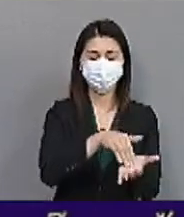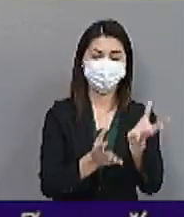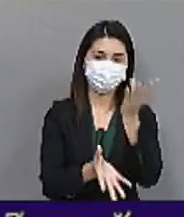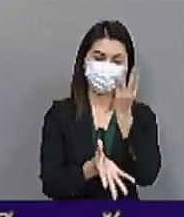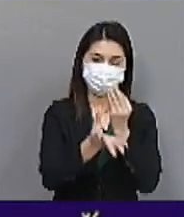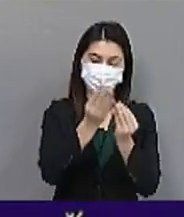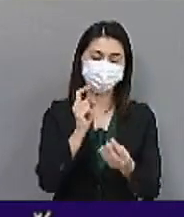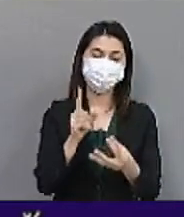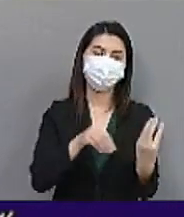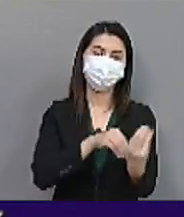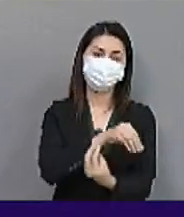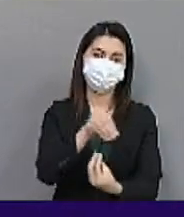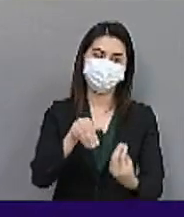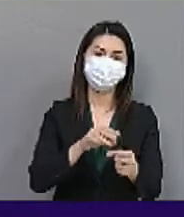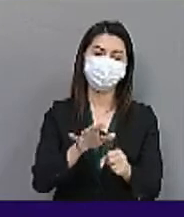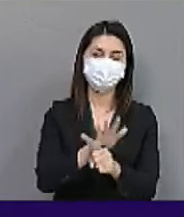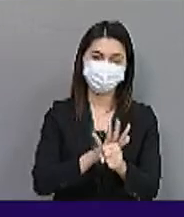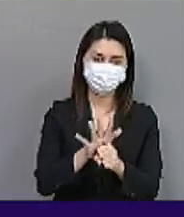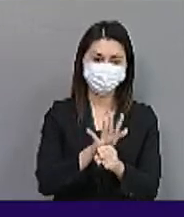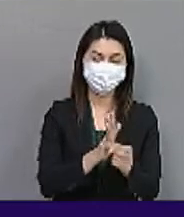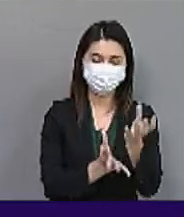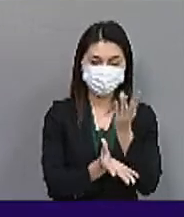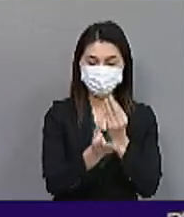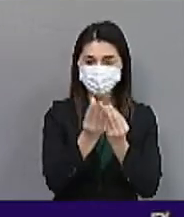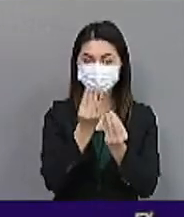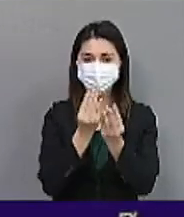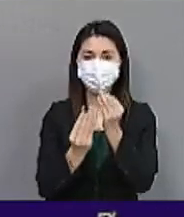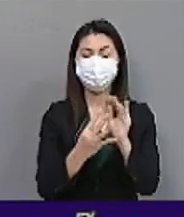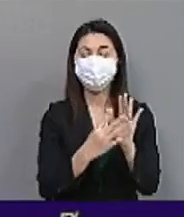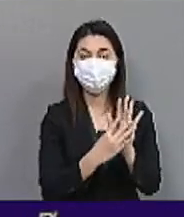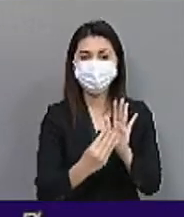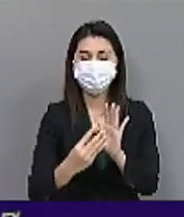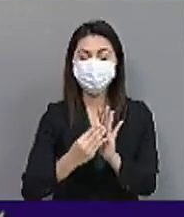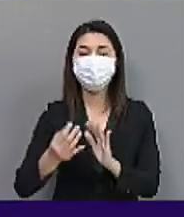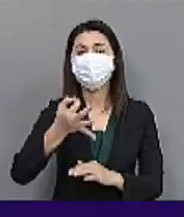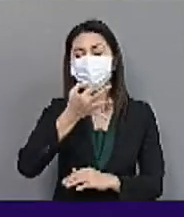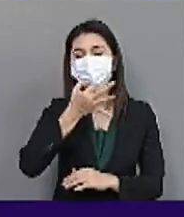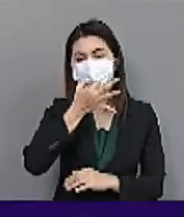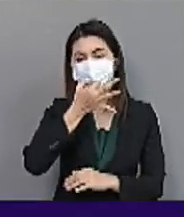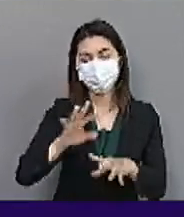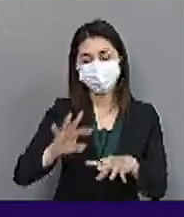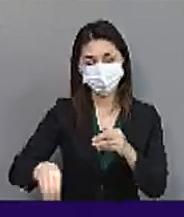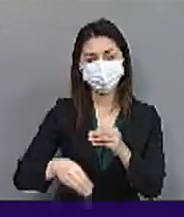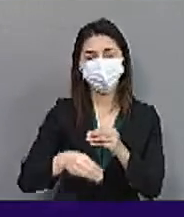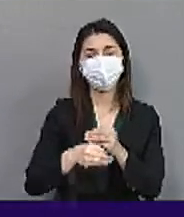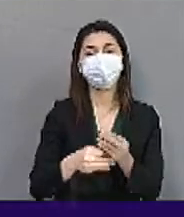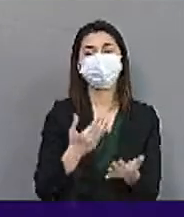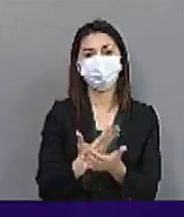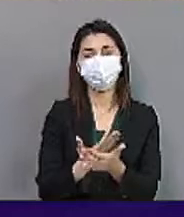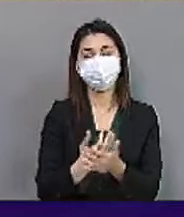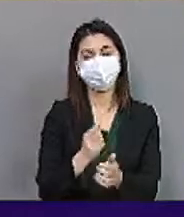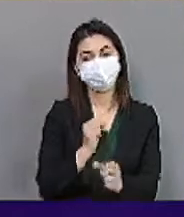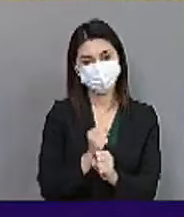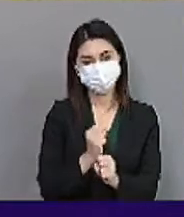พียงค่ะมุ่งหวังที่จะเป็นแหล่งเรียนรู้เพื่อจะให้นำไปประกอบอาชีพช่วยเพิ่มรายได้อีกทางนึงค่ะ